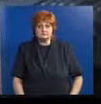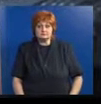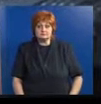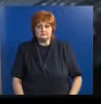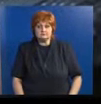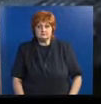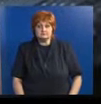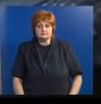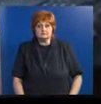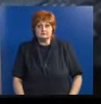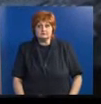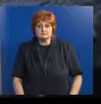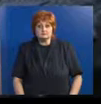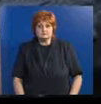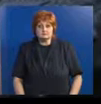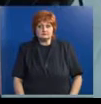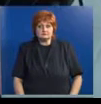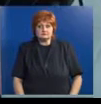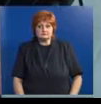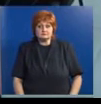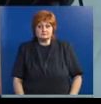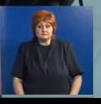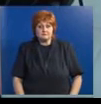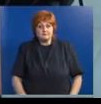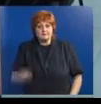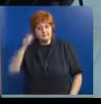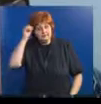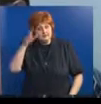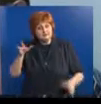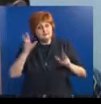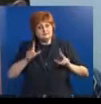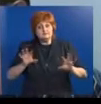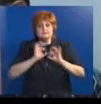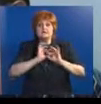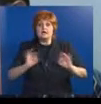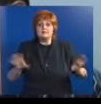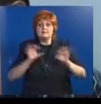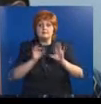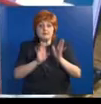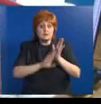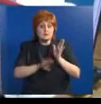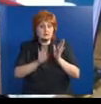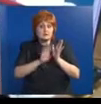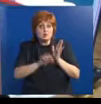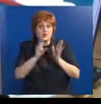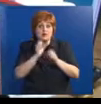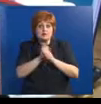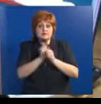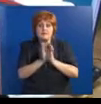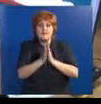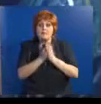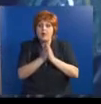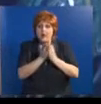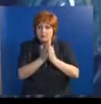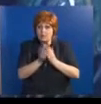папочку и передаете сюда. Профессиональные педагоги объясняют, казалось бы, элементарные вещи. Как создать папку на рабочем